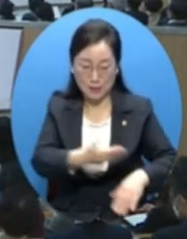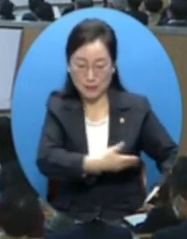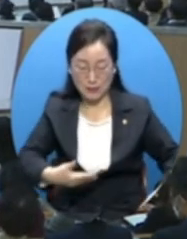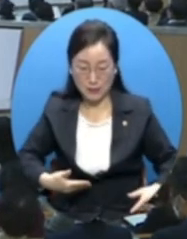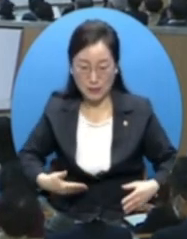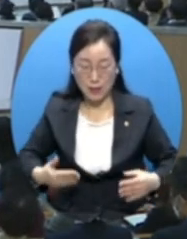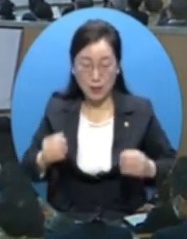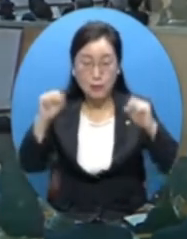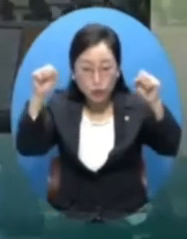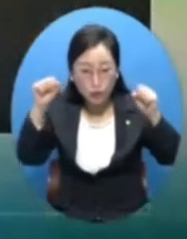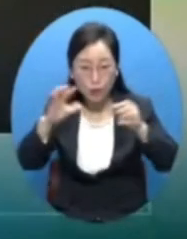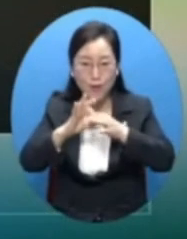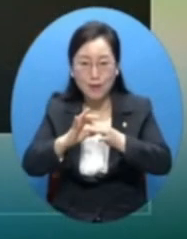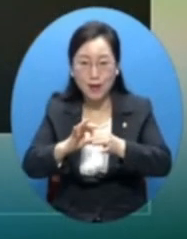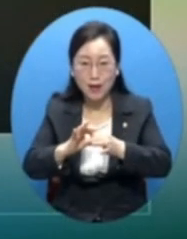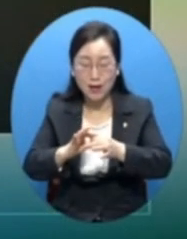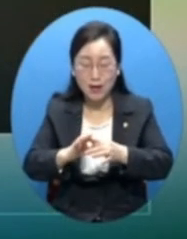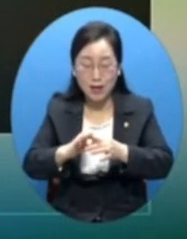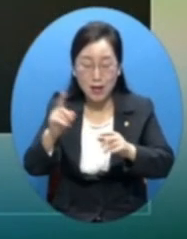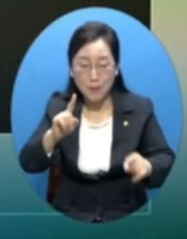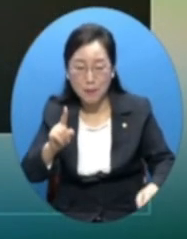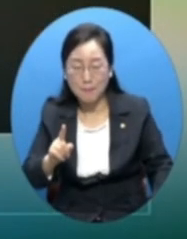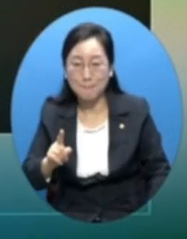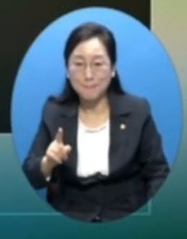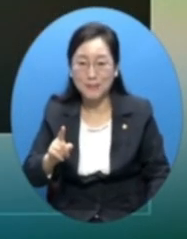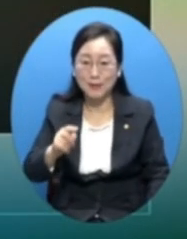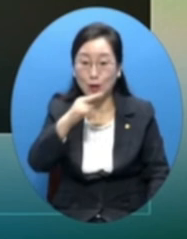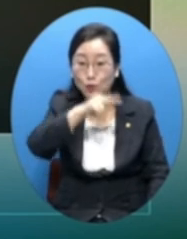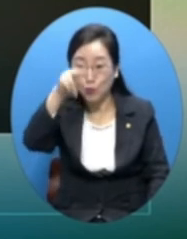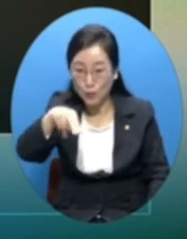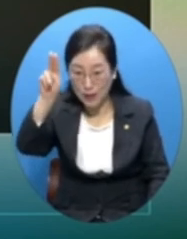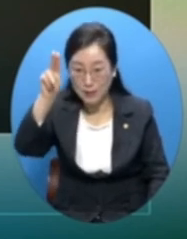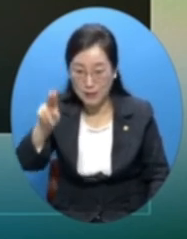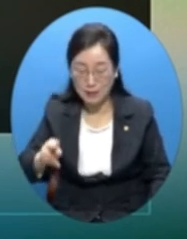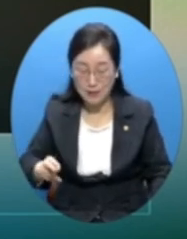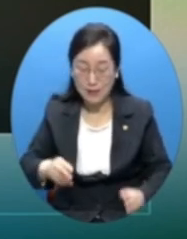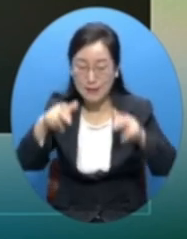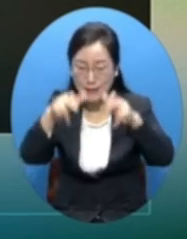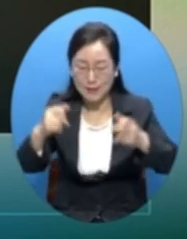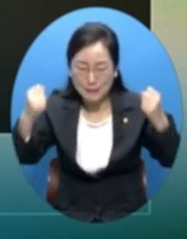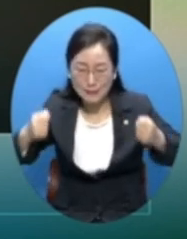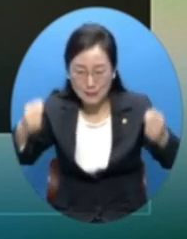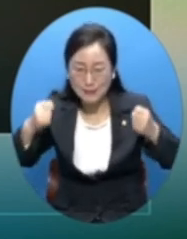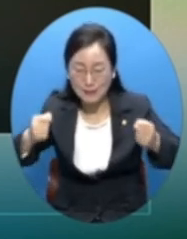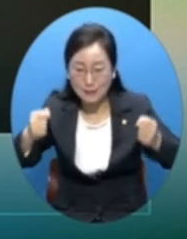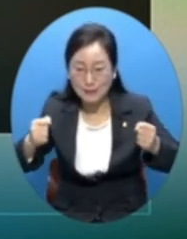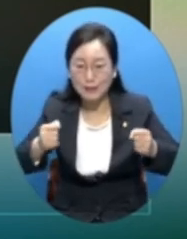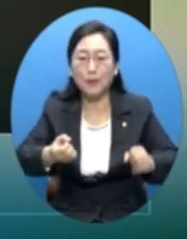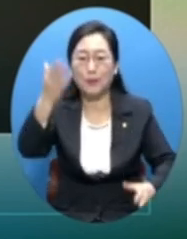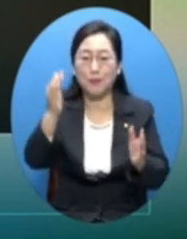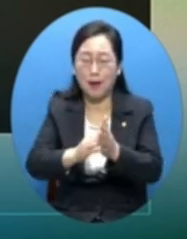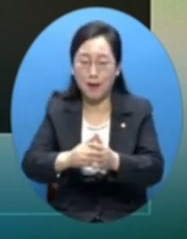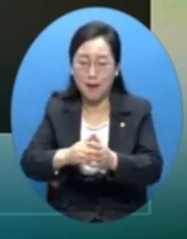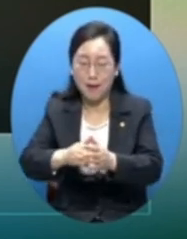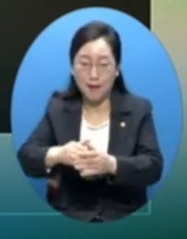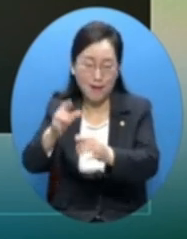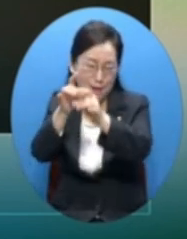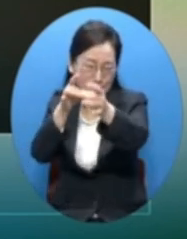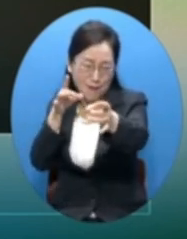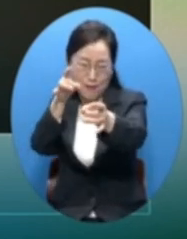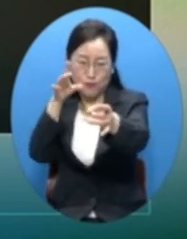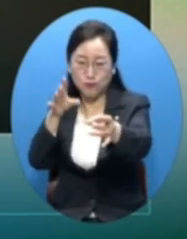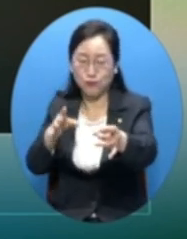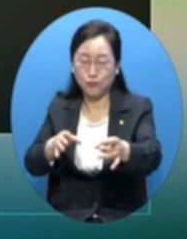1970년 노르웨이 장애인 눈썰매 크로스컨트리 대회에 나가서 우승을 하고 양궁과 탁구선수로 장애인